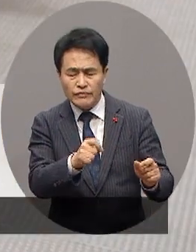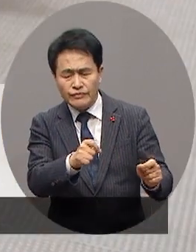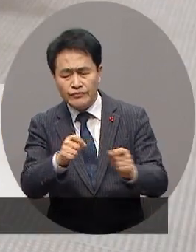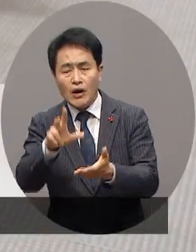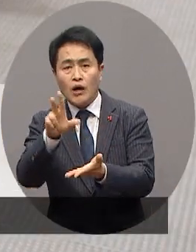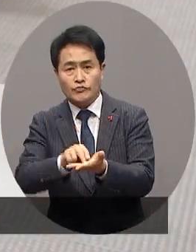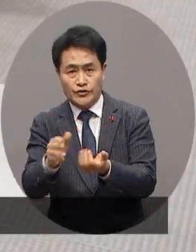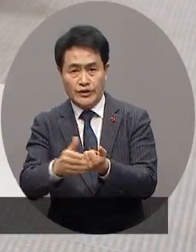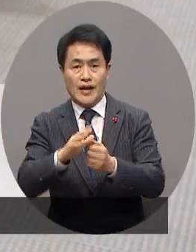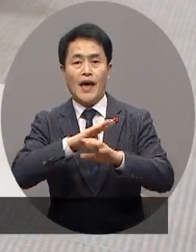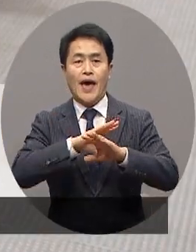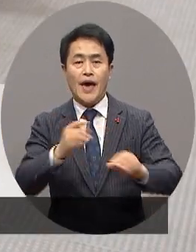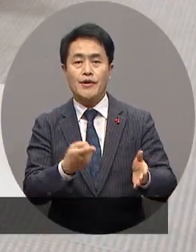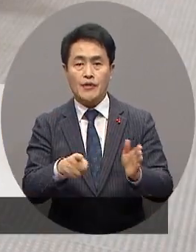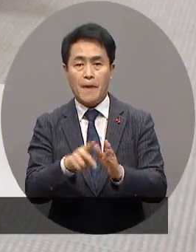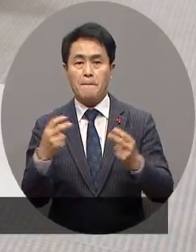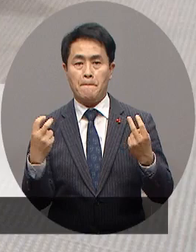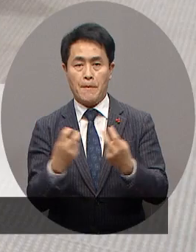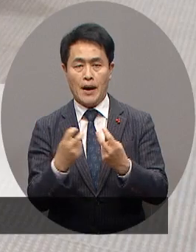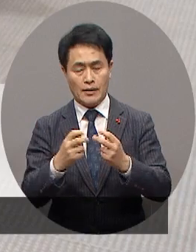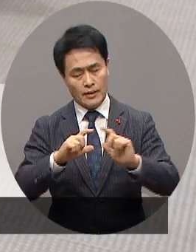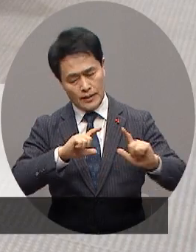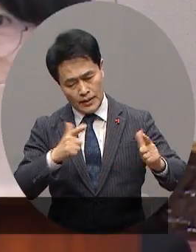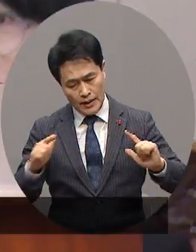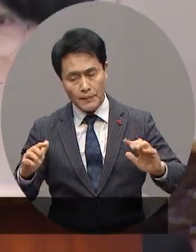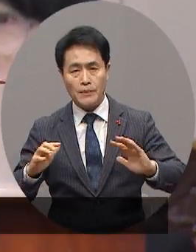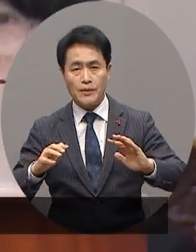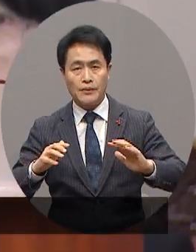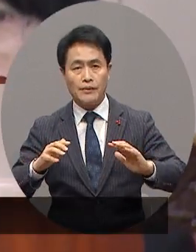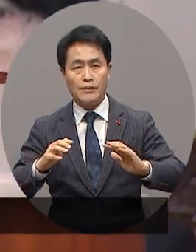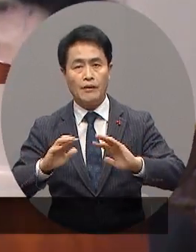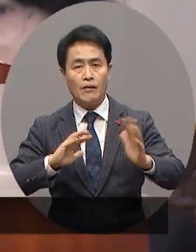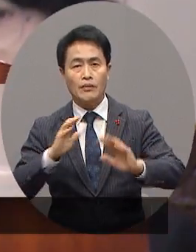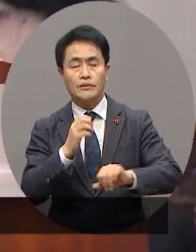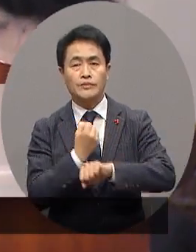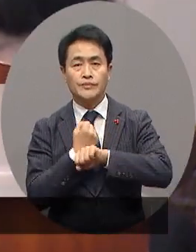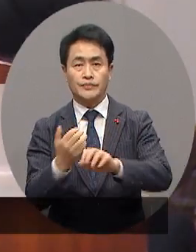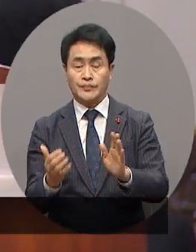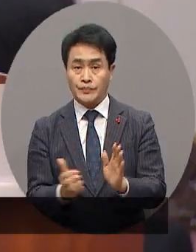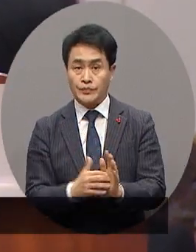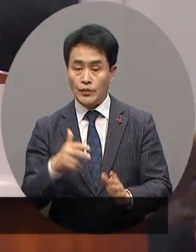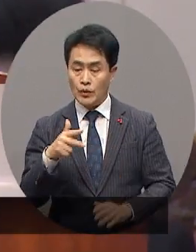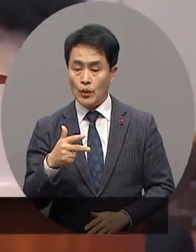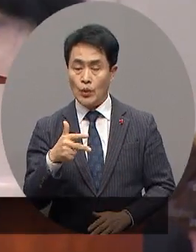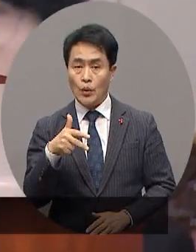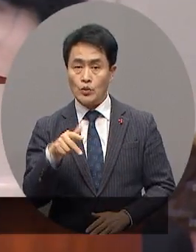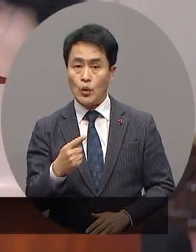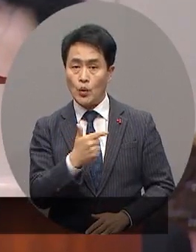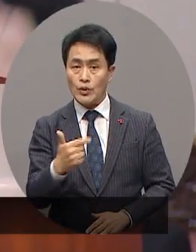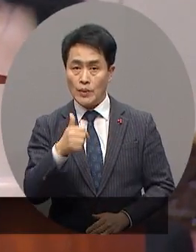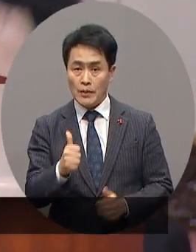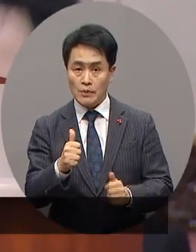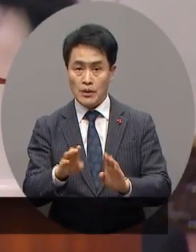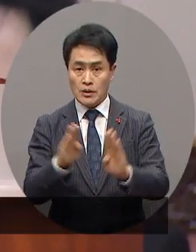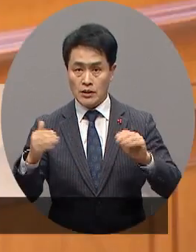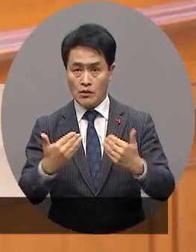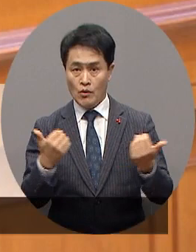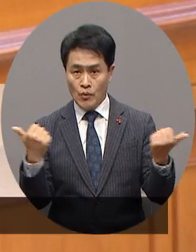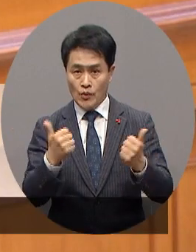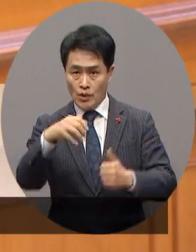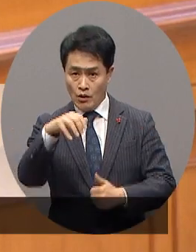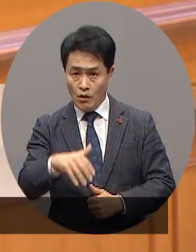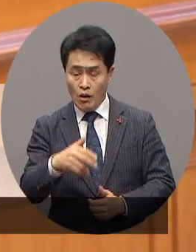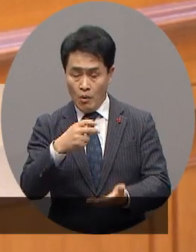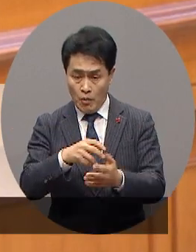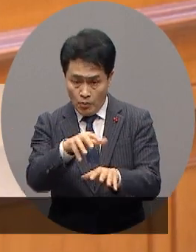최대 난제를 풀기 위한 방안을 다각도로 강구해야 한다고 말했습니다. 조 대법원장은 대법원에서 열린 회의에서